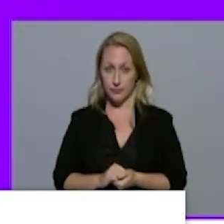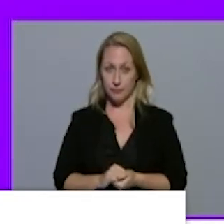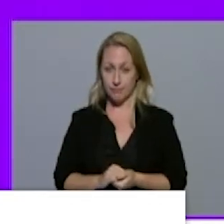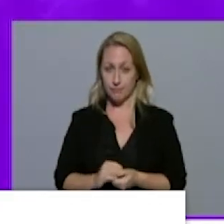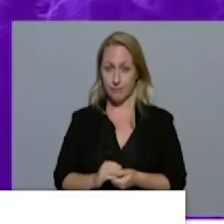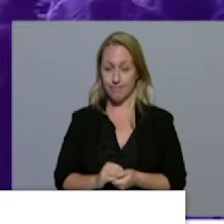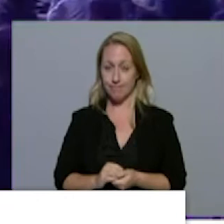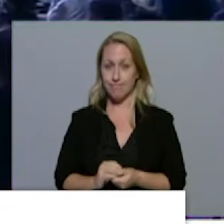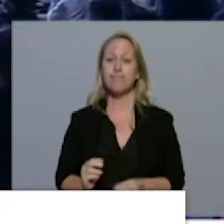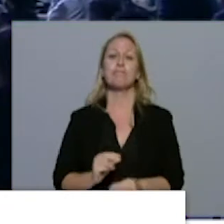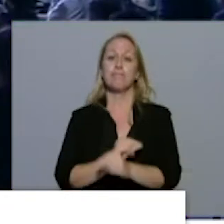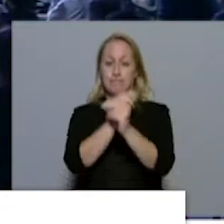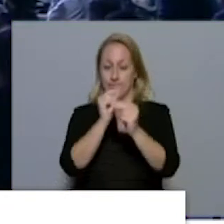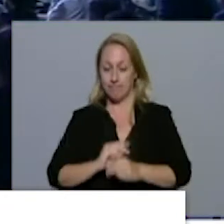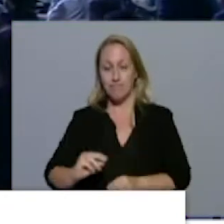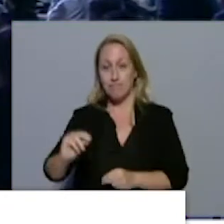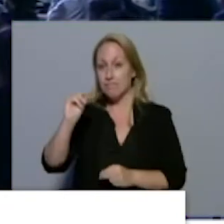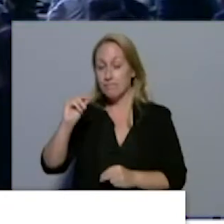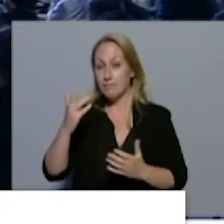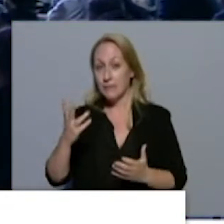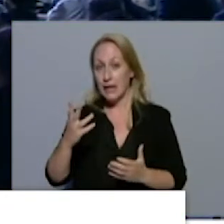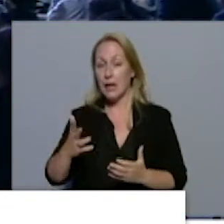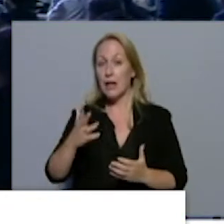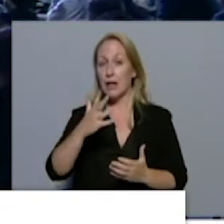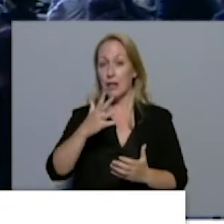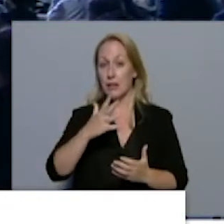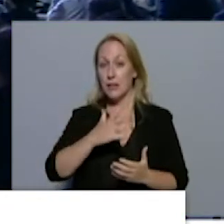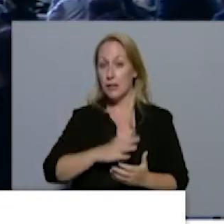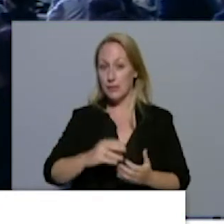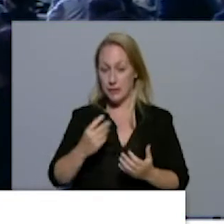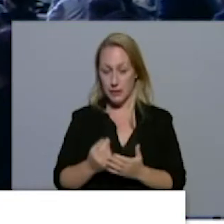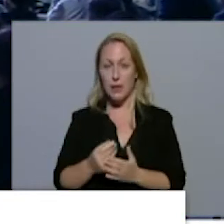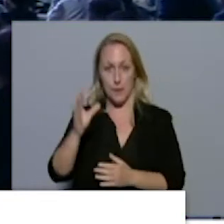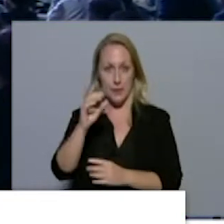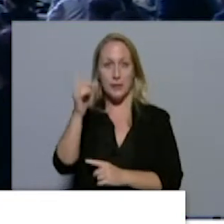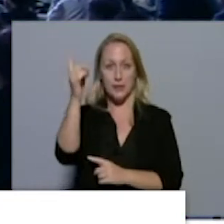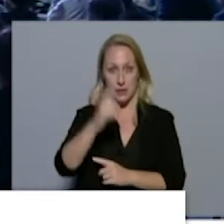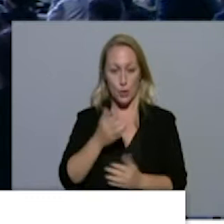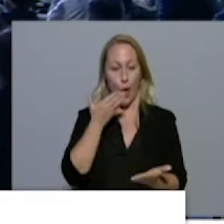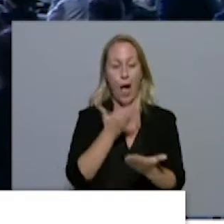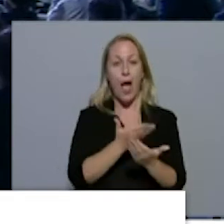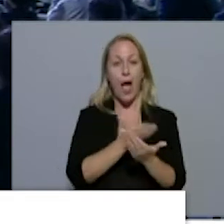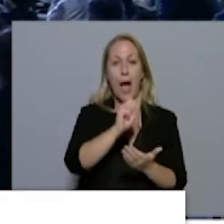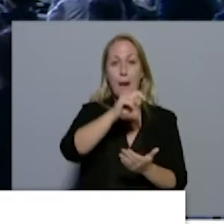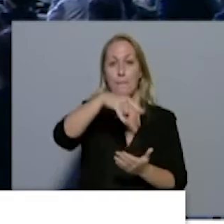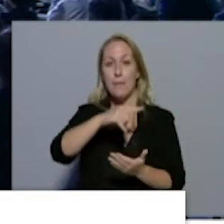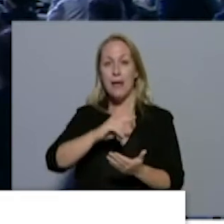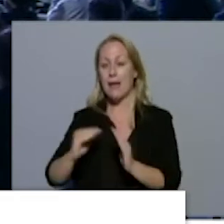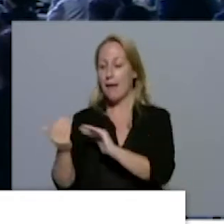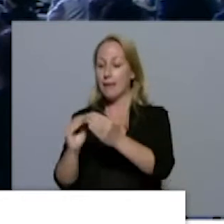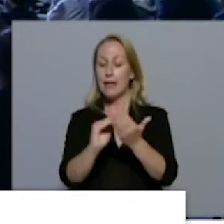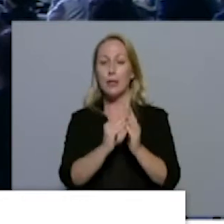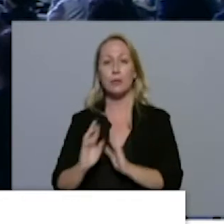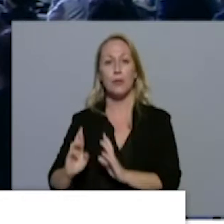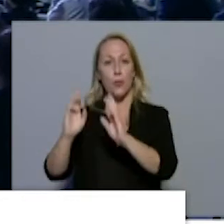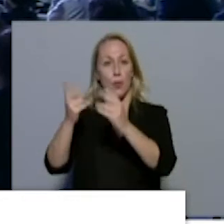έχουμε δέσμευση να κατανείμουμε το 50% των αδειών ΑΠΕ στις ενεργειακές κοινότητες. Σε